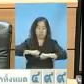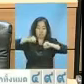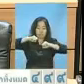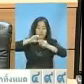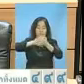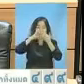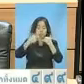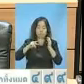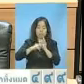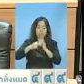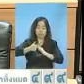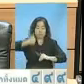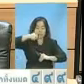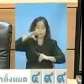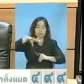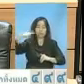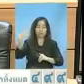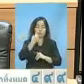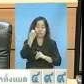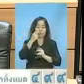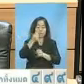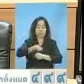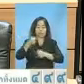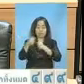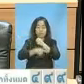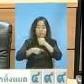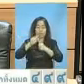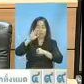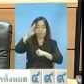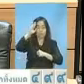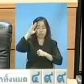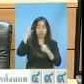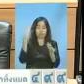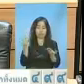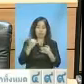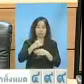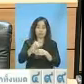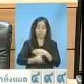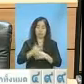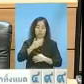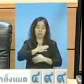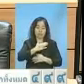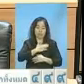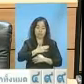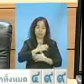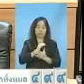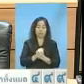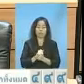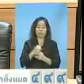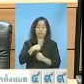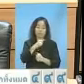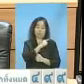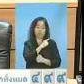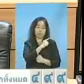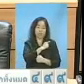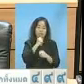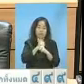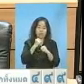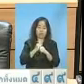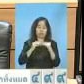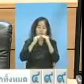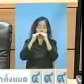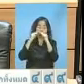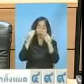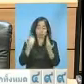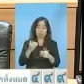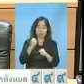รัฐนี้เป็นรัฐของกรรมกรชาวนาและทหารเท่านั้นฉันเป็นผู้เป็นพระหูสูตรที่ทำขึ้นมาและในสุดเป็น